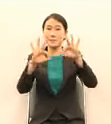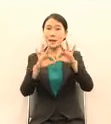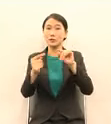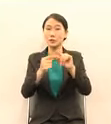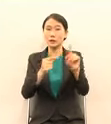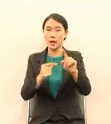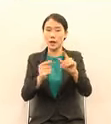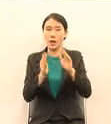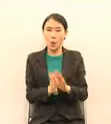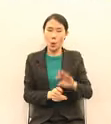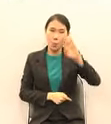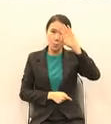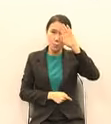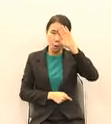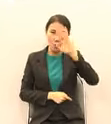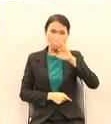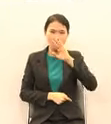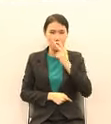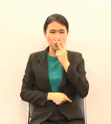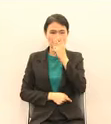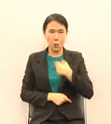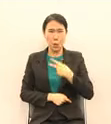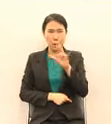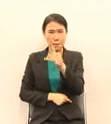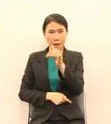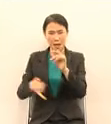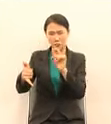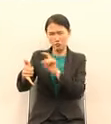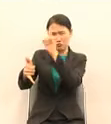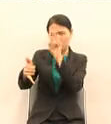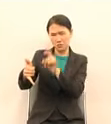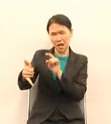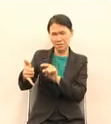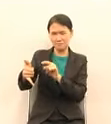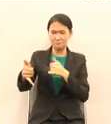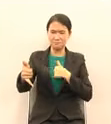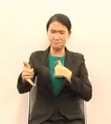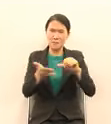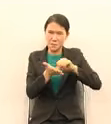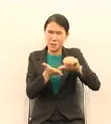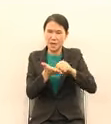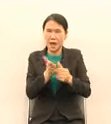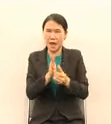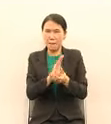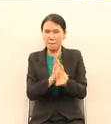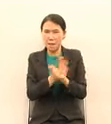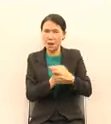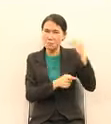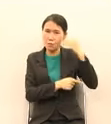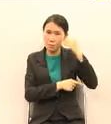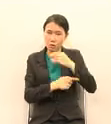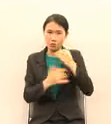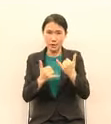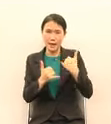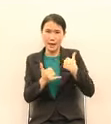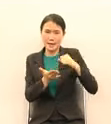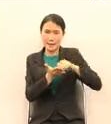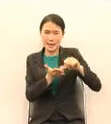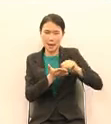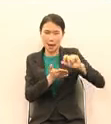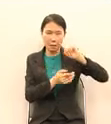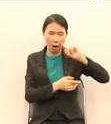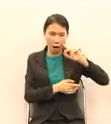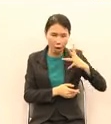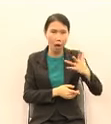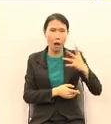ของผู้ป่วยที่เข้าข่ายสงสัยเนี่ยมีการปรับปรุงอยู่เรื่อยๆนะว่าขณะนี้ก็ปรับมา5รอบ